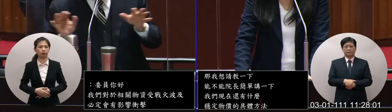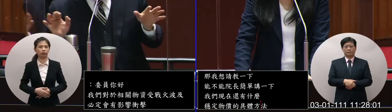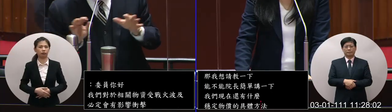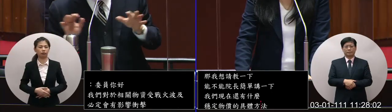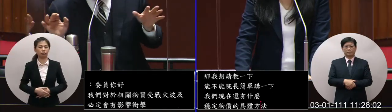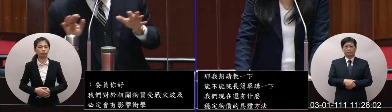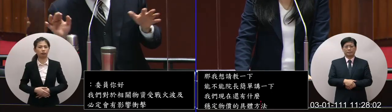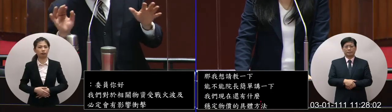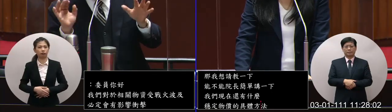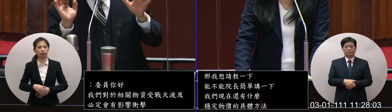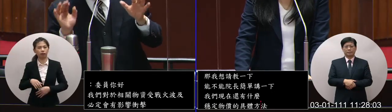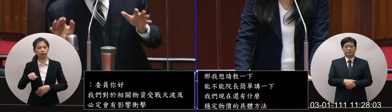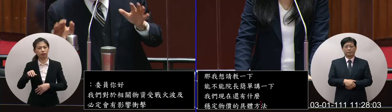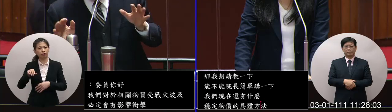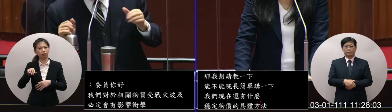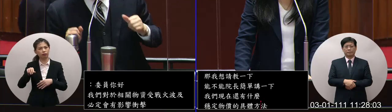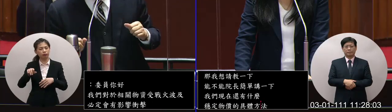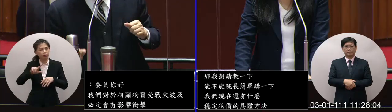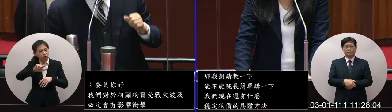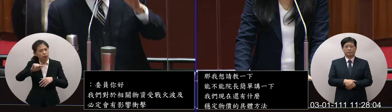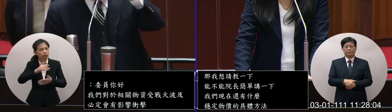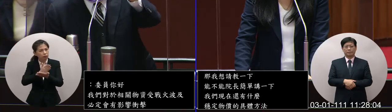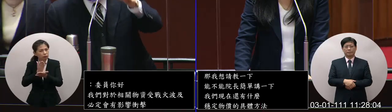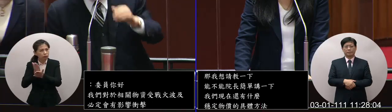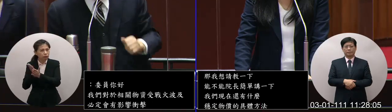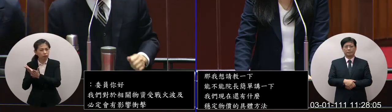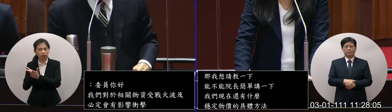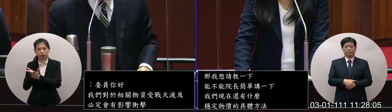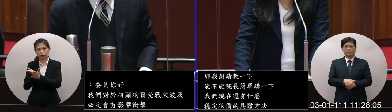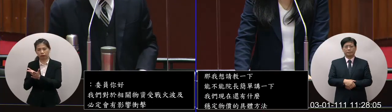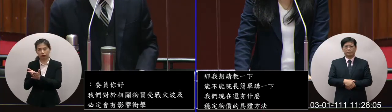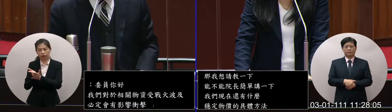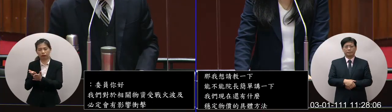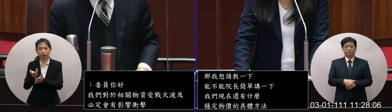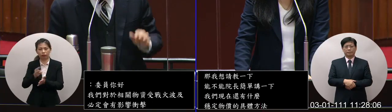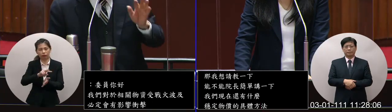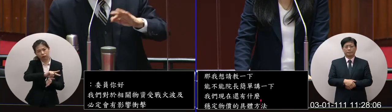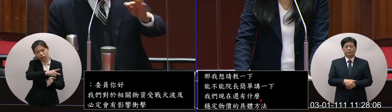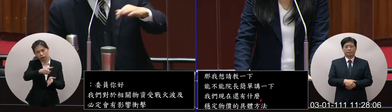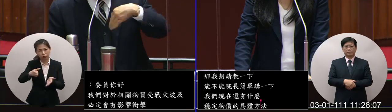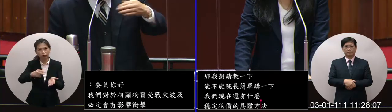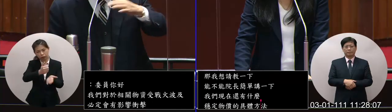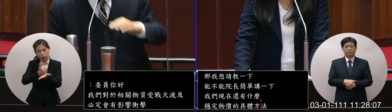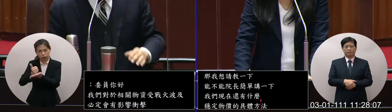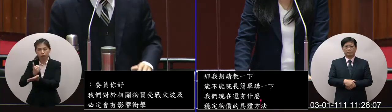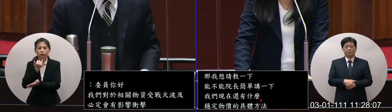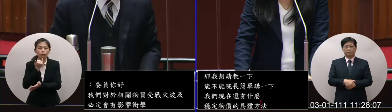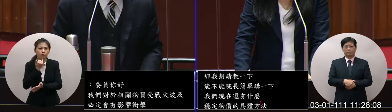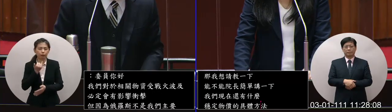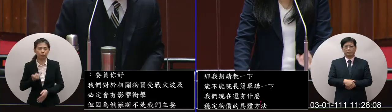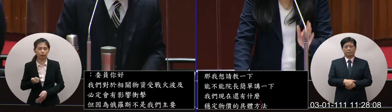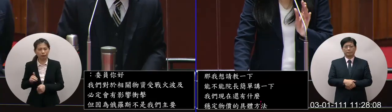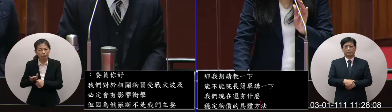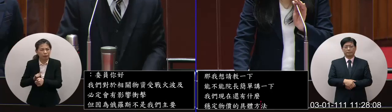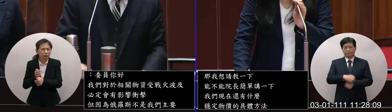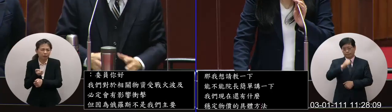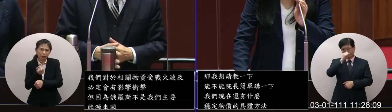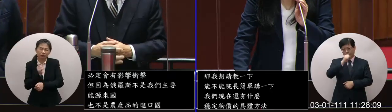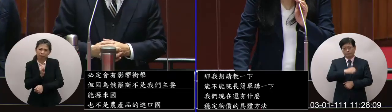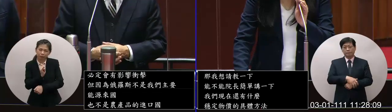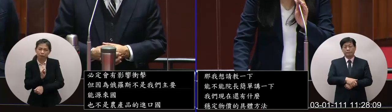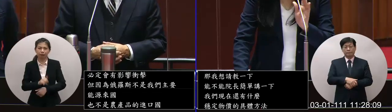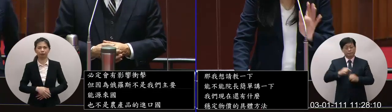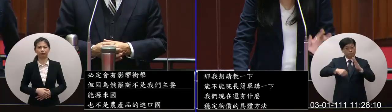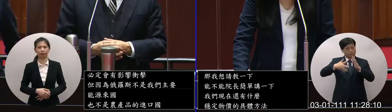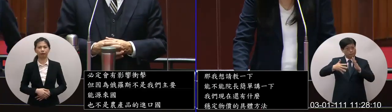关资源占物资的分散早有因应，所以不是直接冲击。 好，